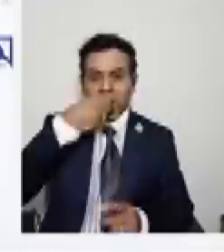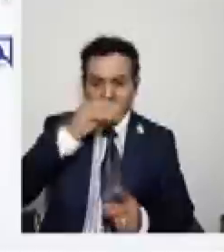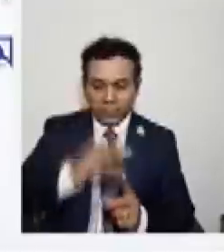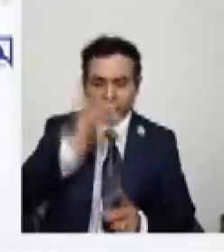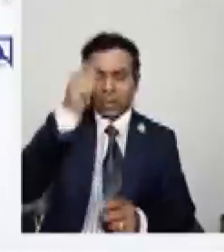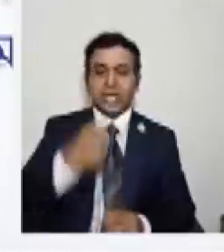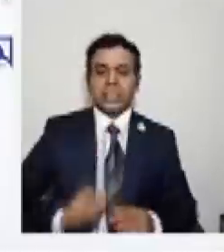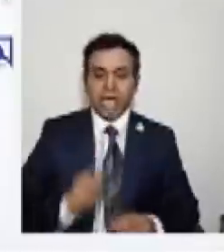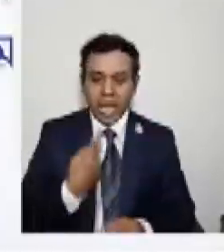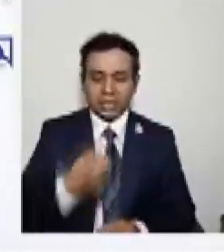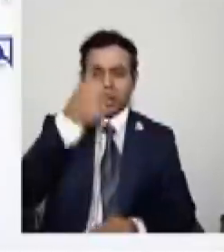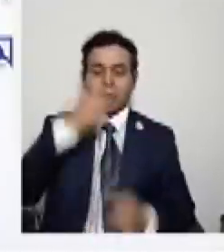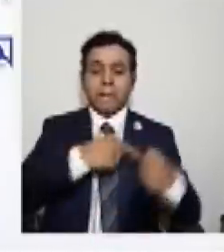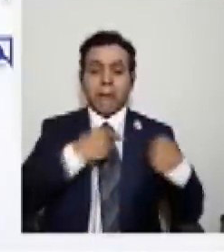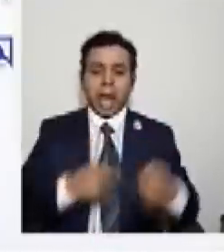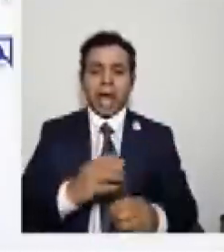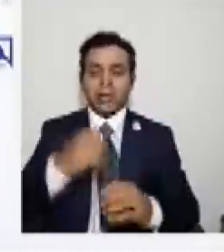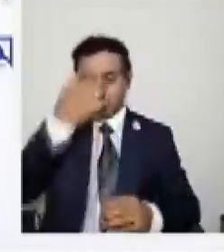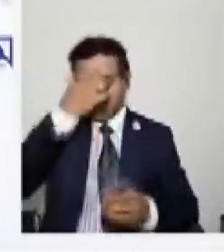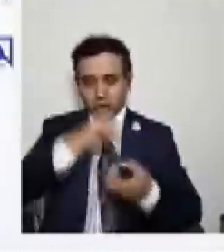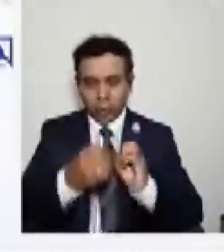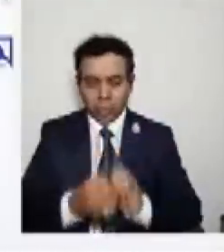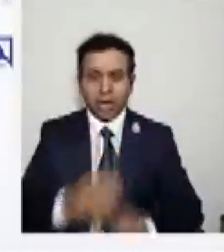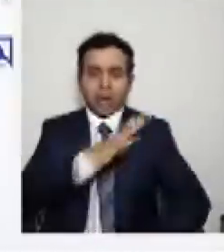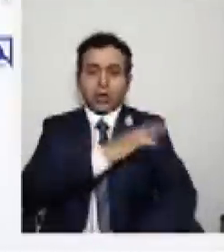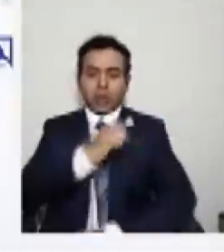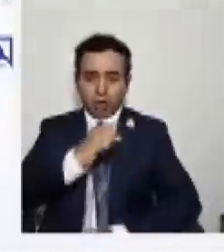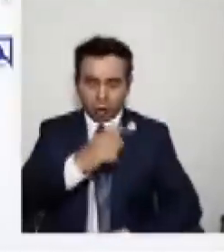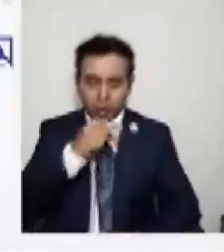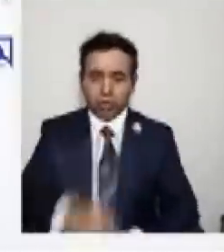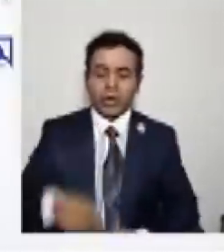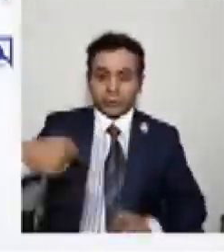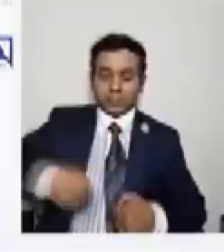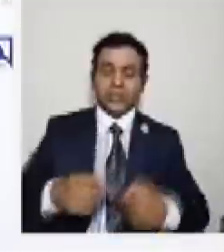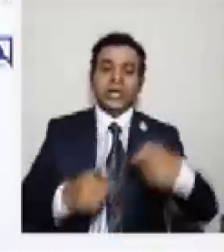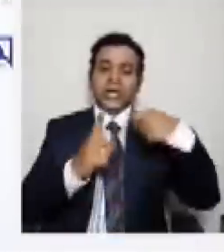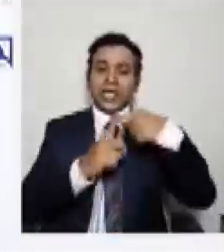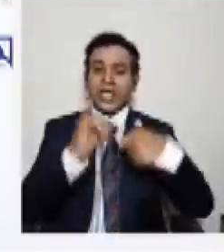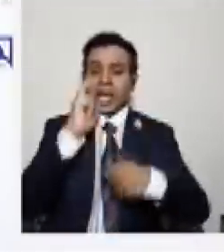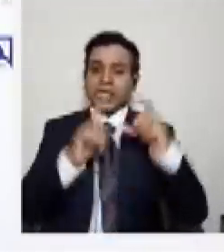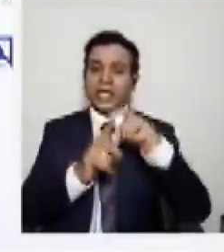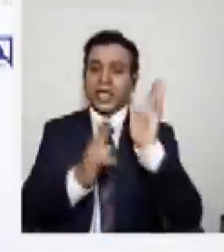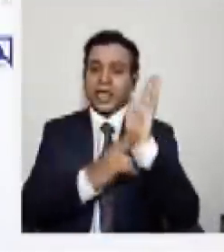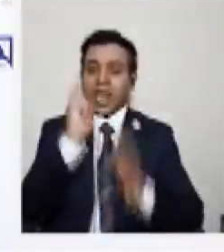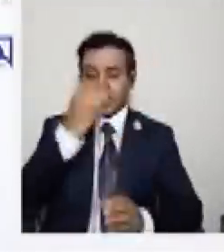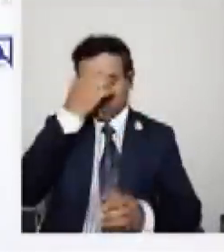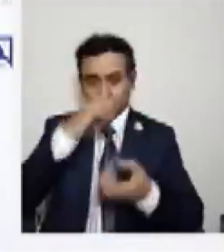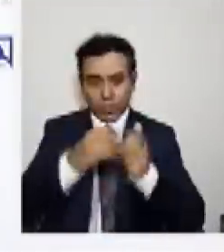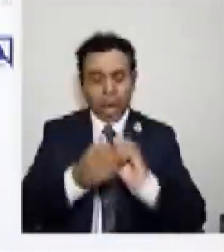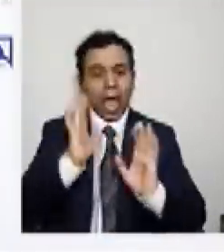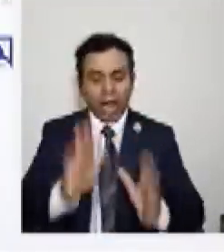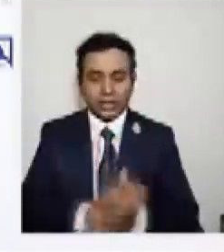দীর্ঘদিন যারা আছেন, অসংক্রামক ব্যাধিগুলো অনেক দিন ধরে আছে, তাদের প্রতি আরও বিশেষভাবে খেয়াল রাখতে হবে। যেমন উচ্চ